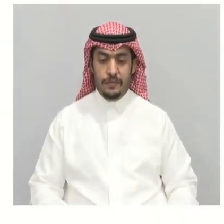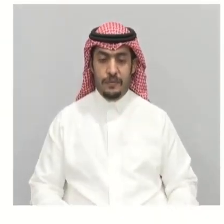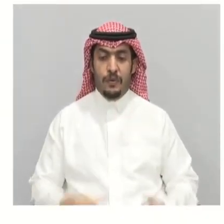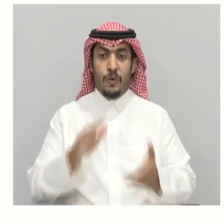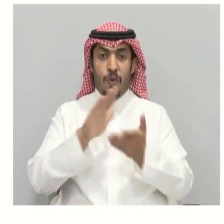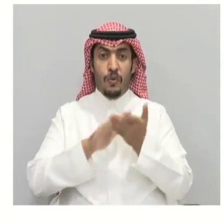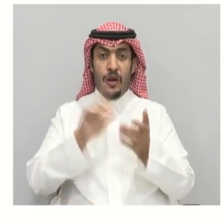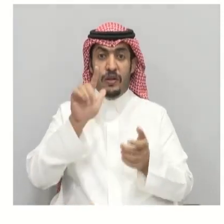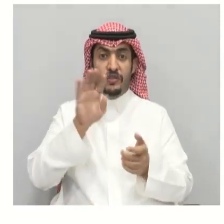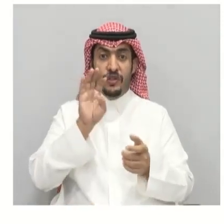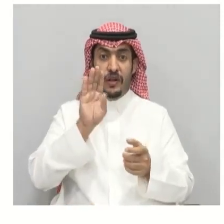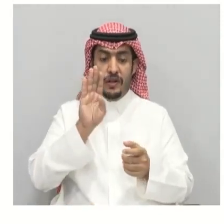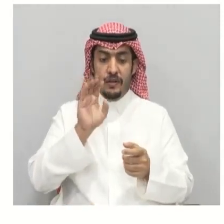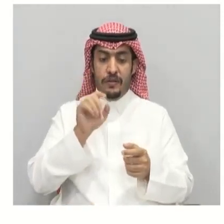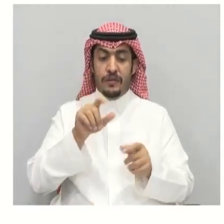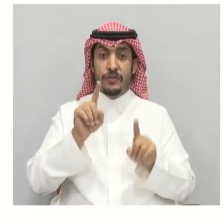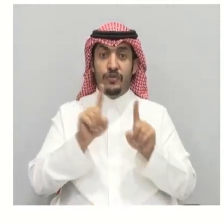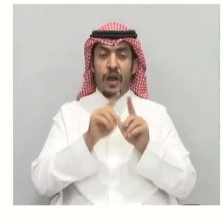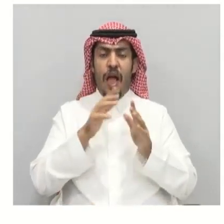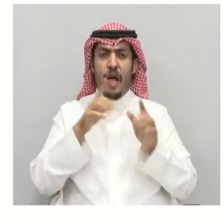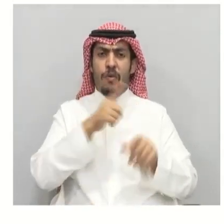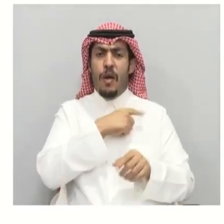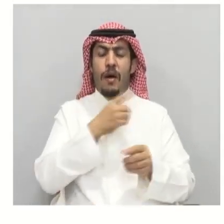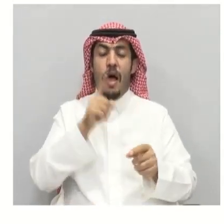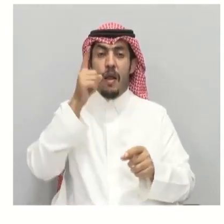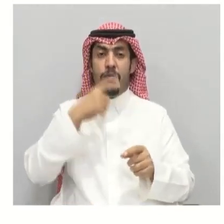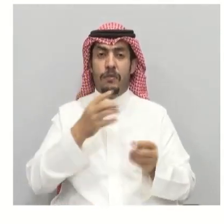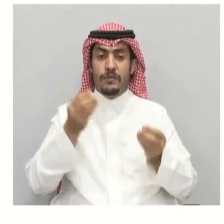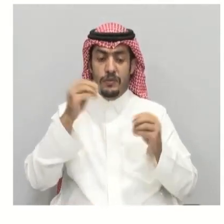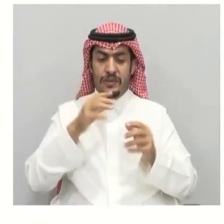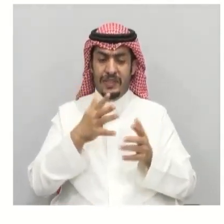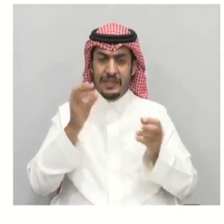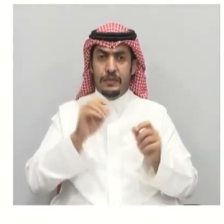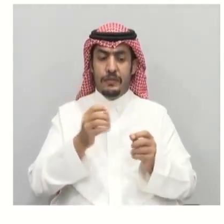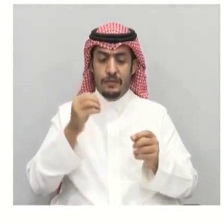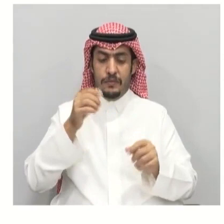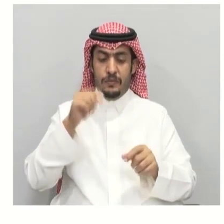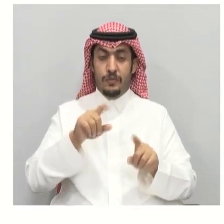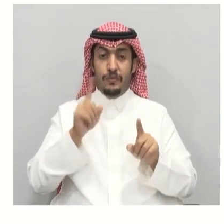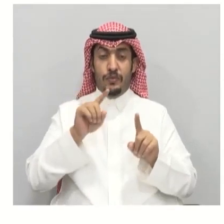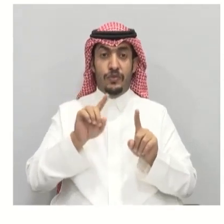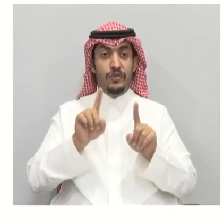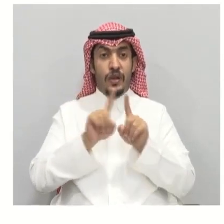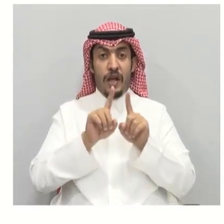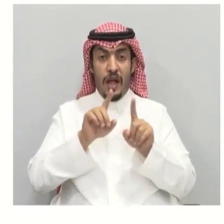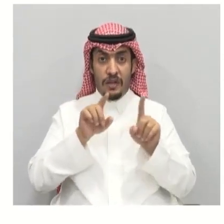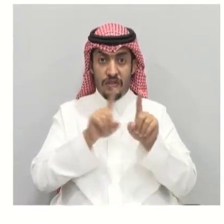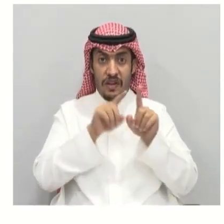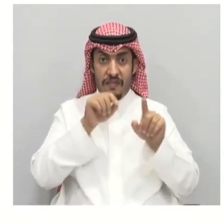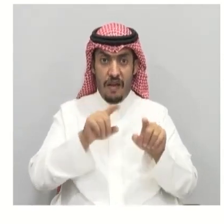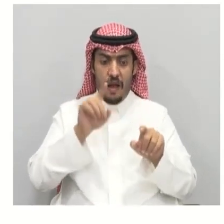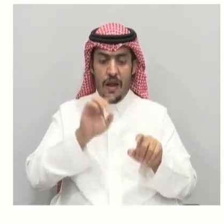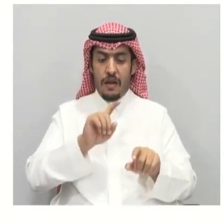الشرك كما ذكرنا لكم قبل قليل الشرك اعظم الذنوب عند الله تعالى واشنعها على الاطلاق وايضا ان الشرك لا